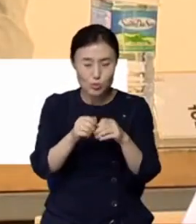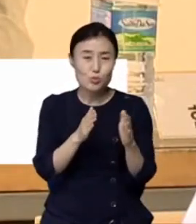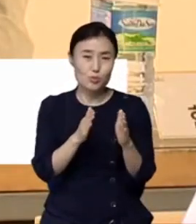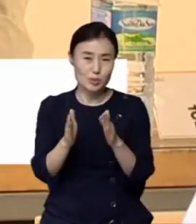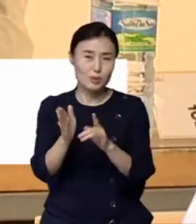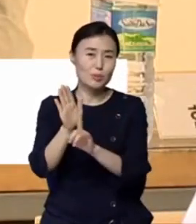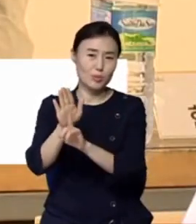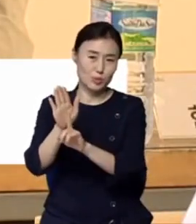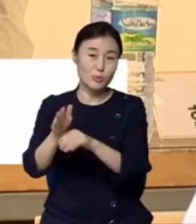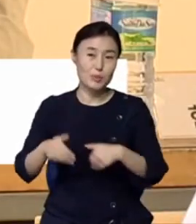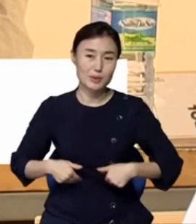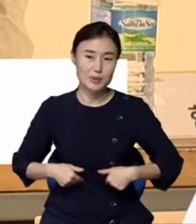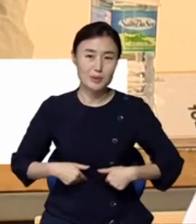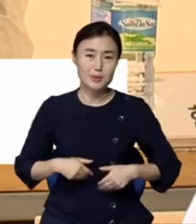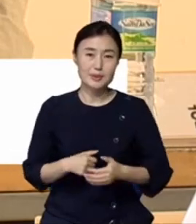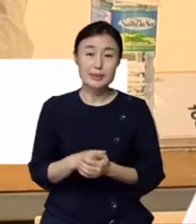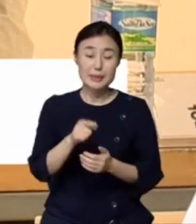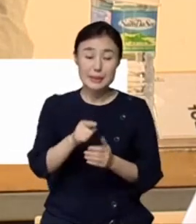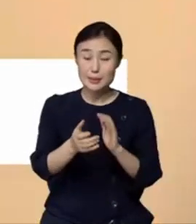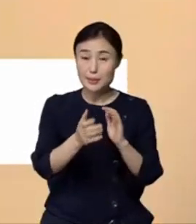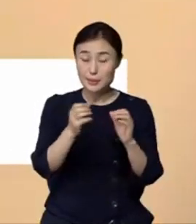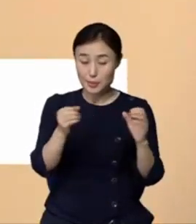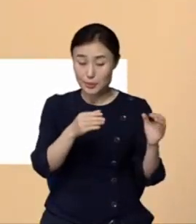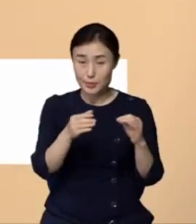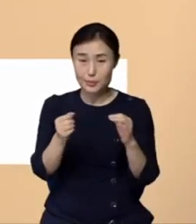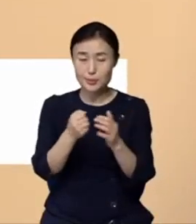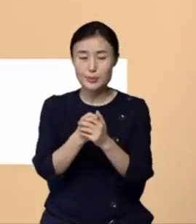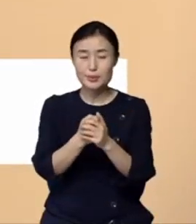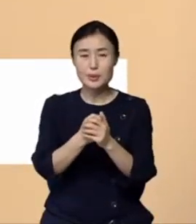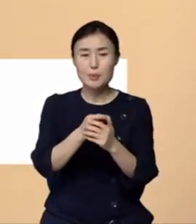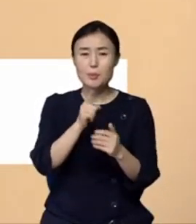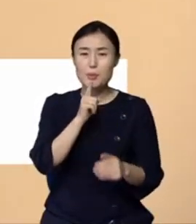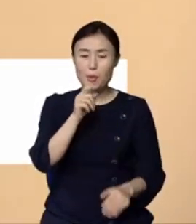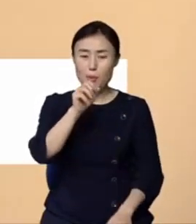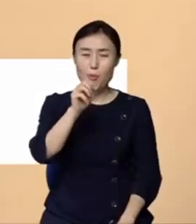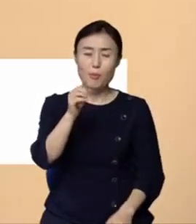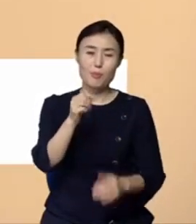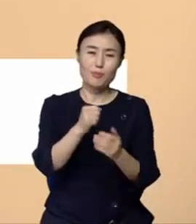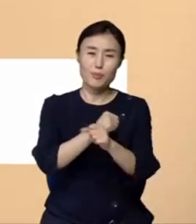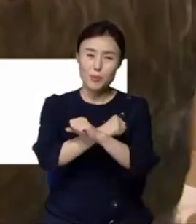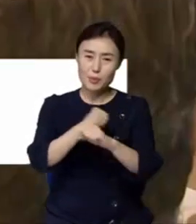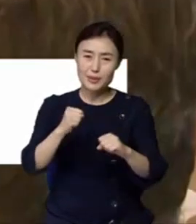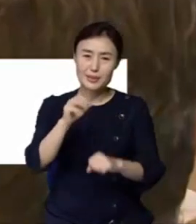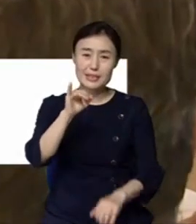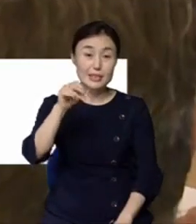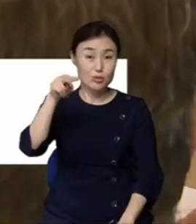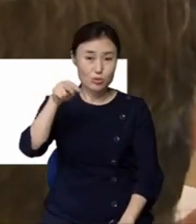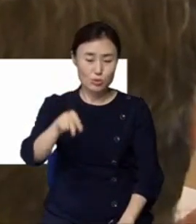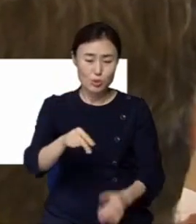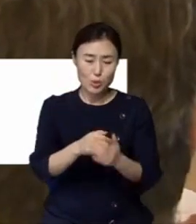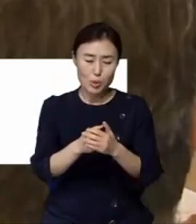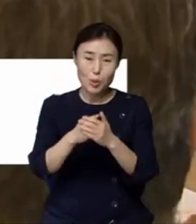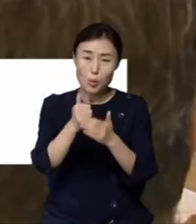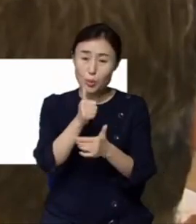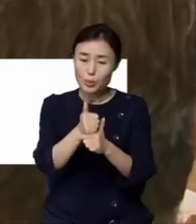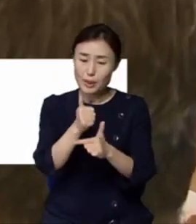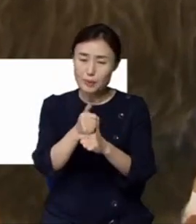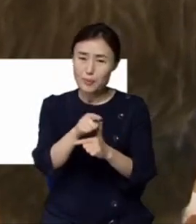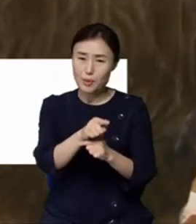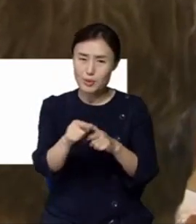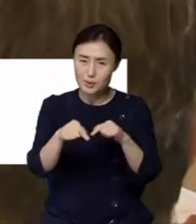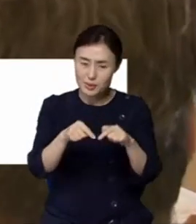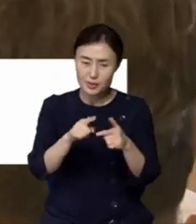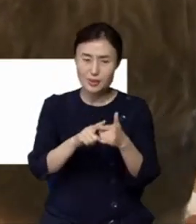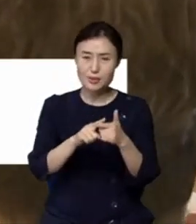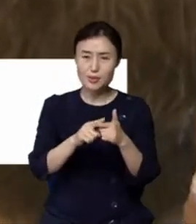지적했습니다. 토크 프로그램인 KBC 와이드 이슈에 대해선 호남 정치를 집중적으로 다룬 점이 인상적이었고